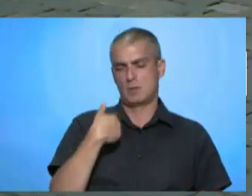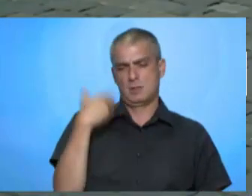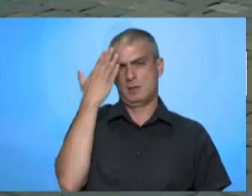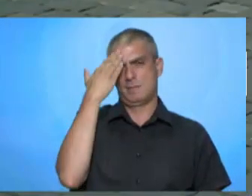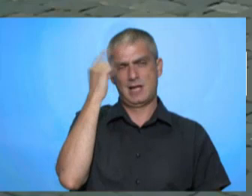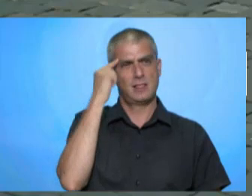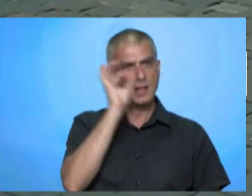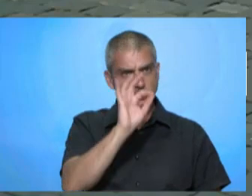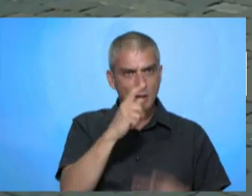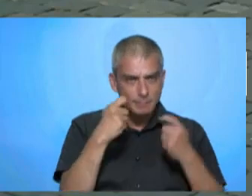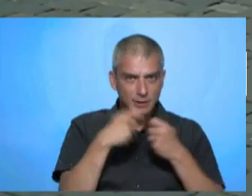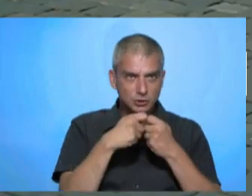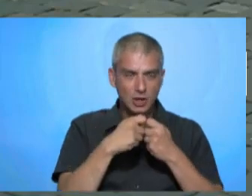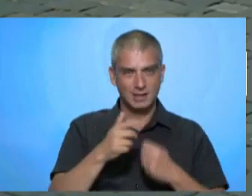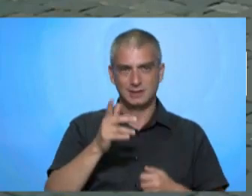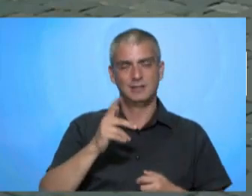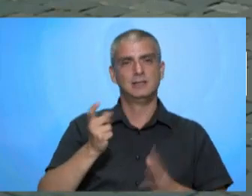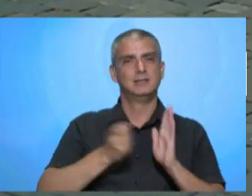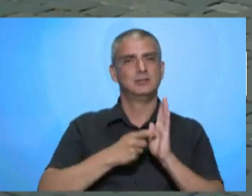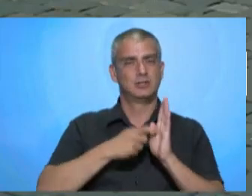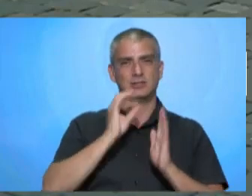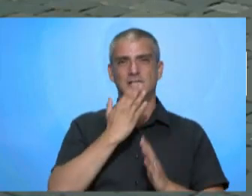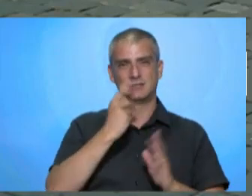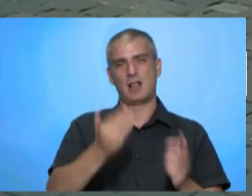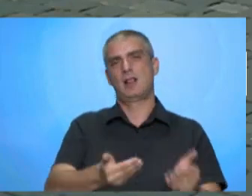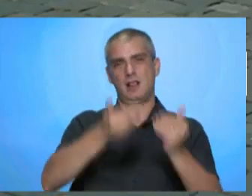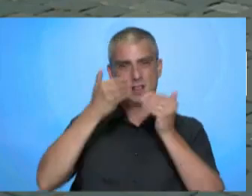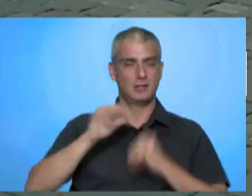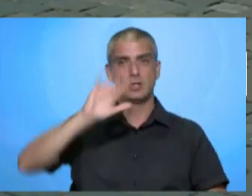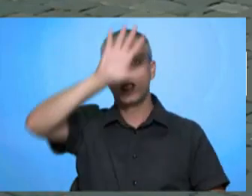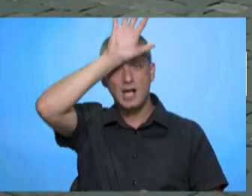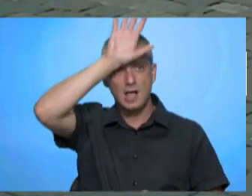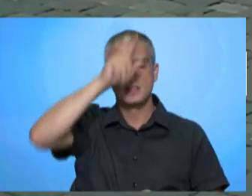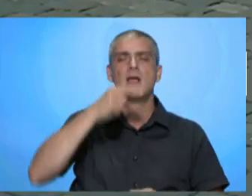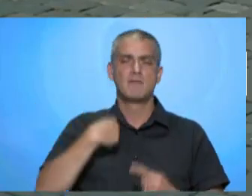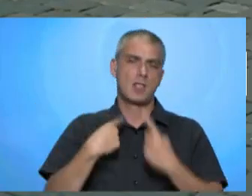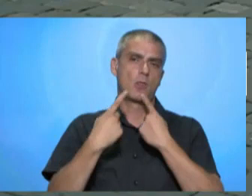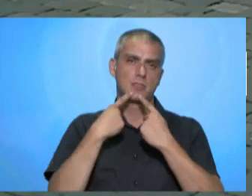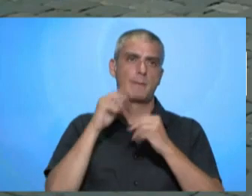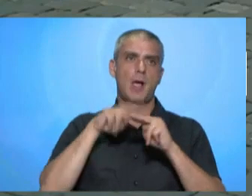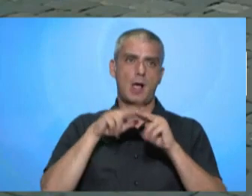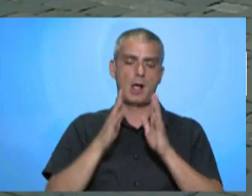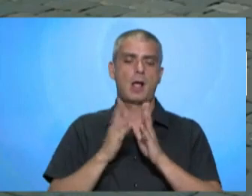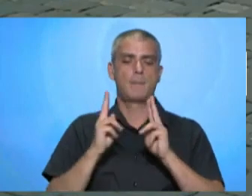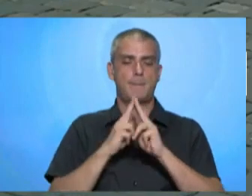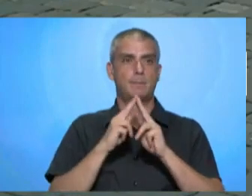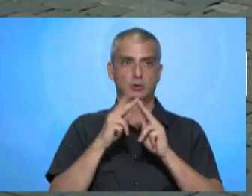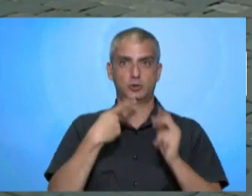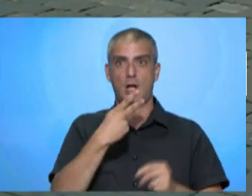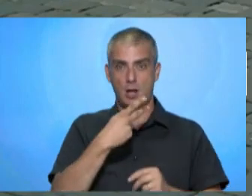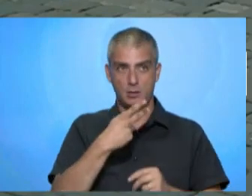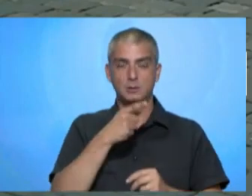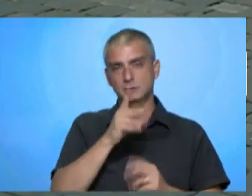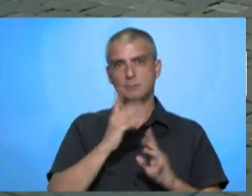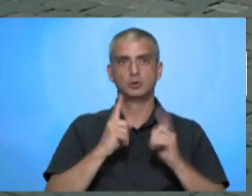העמדה שלכם בנוגע ליציאת הכוחות, הדרישה הישראלית ליציאת הכוחות האיראנים, ועל כך אנחנו נדבר בהרחבה בפגישה בינינו. זה